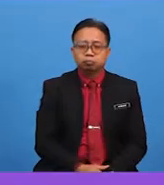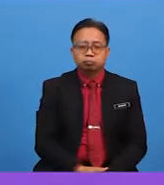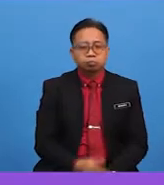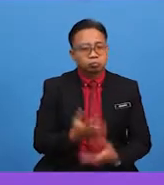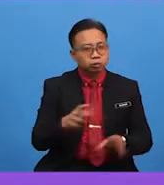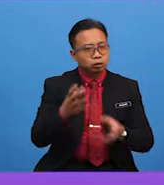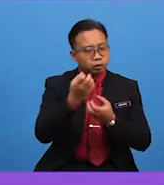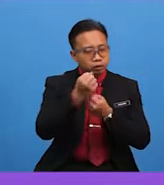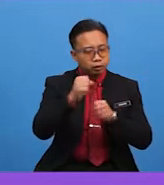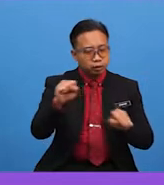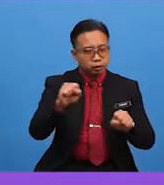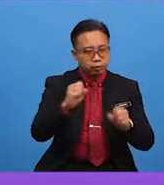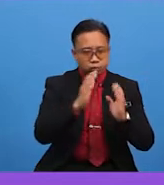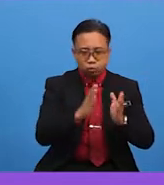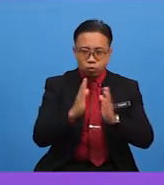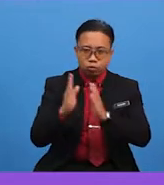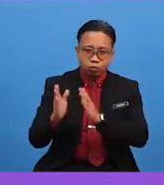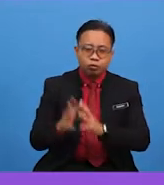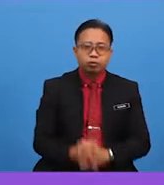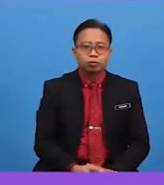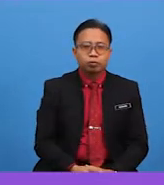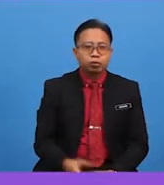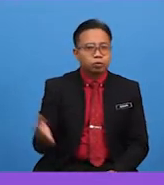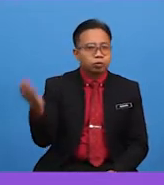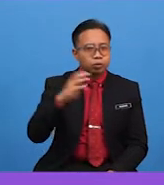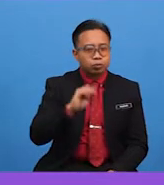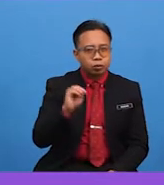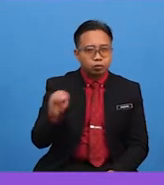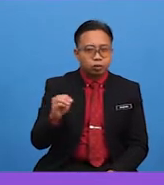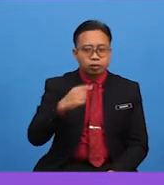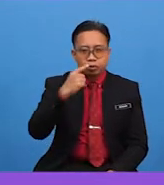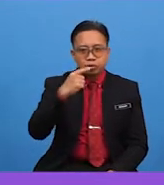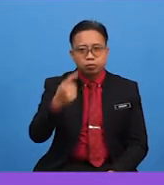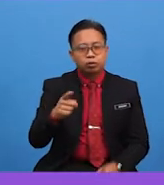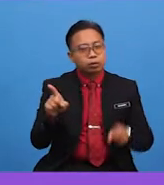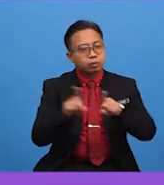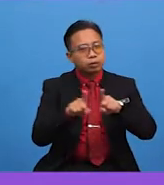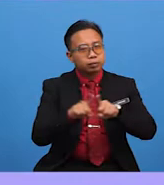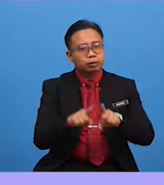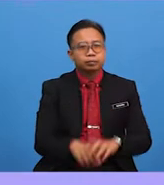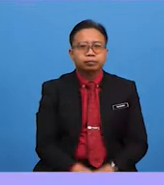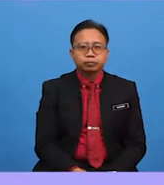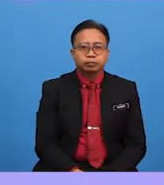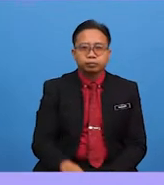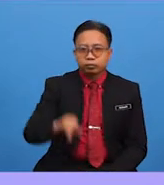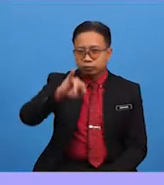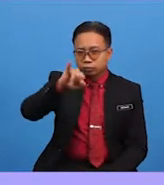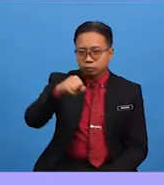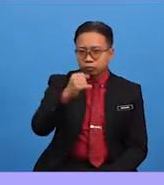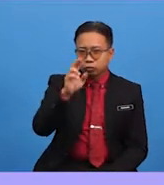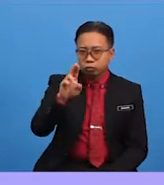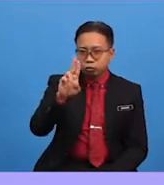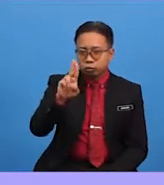Setelah selesai, kita susun suku kata ini. Jom murid-murid kita sebut bersama-sama.